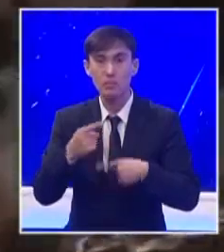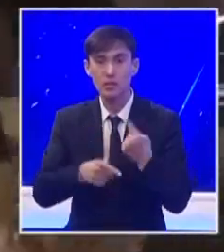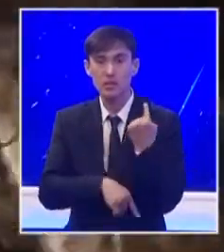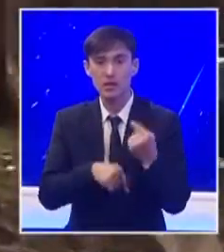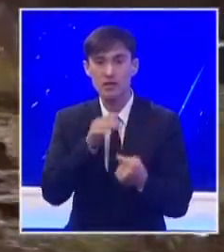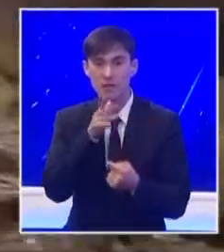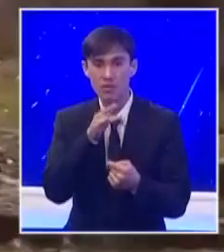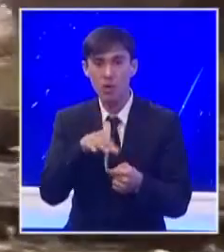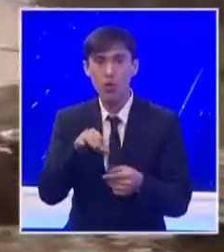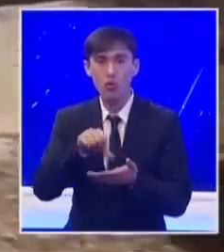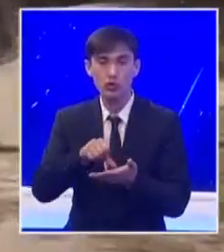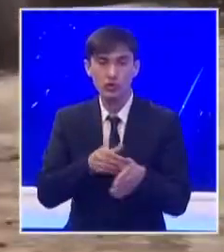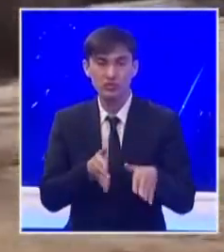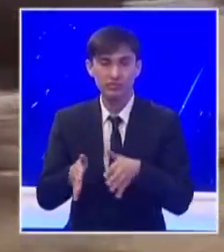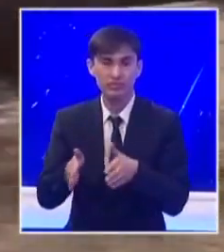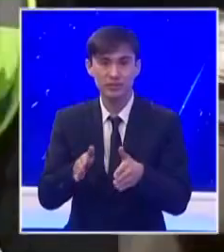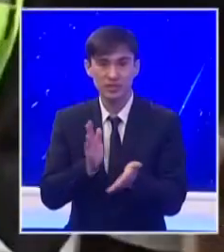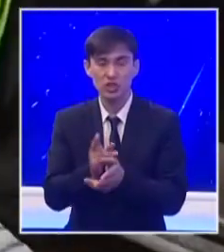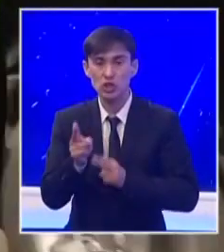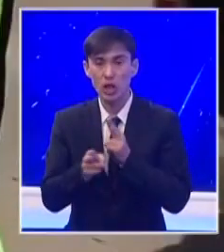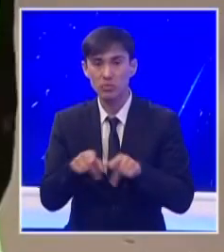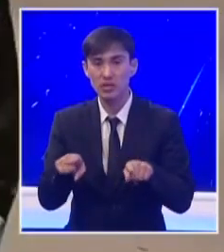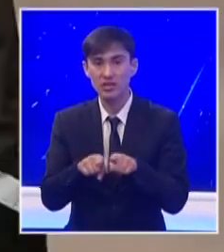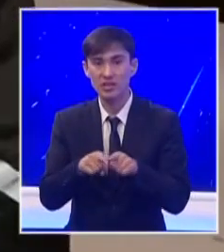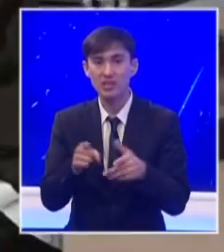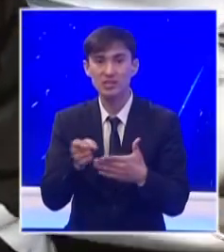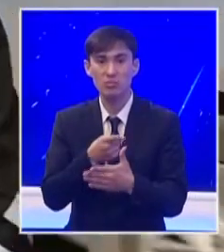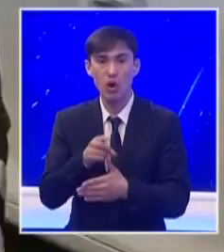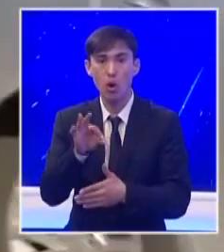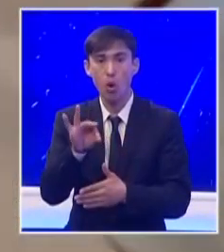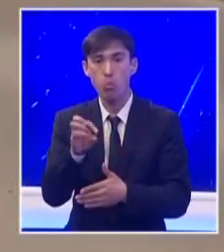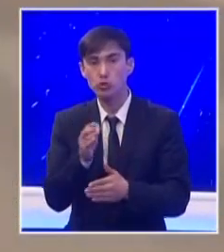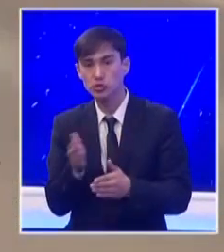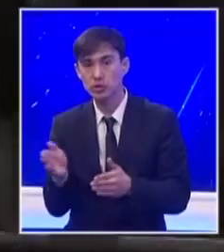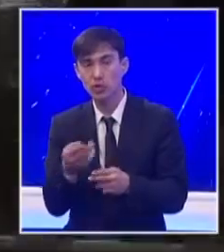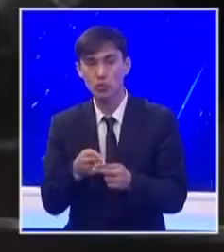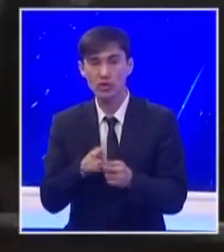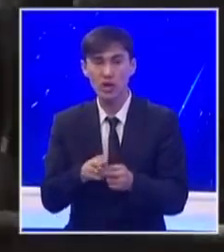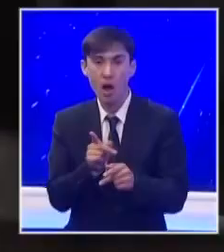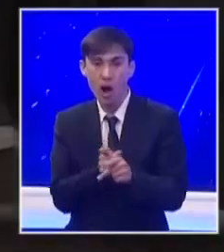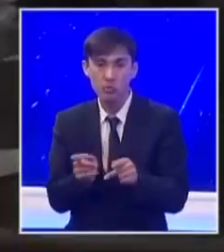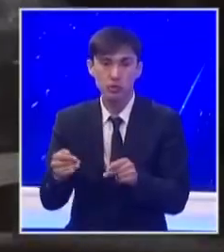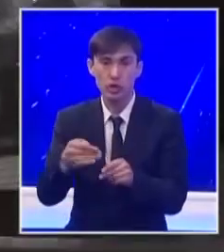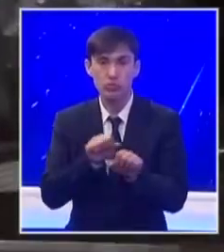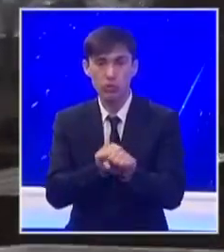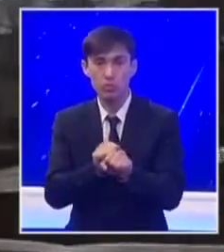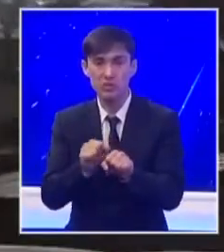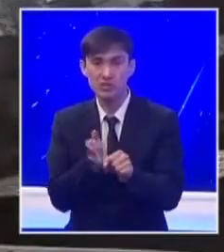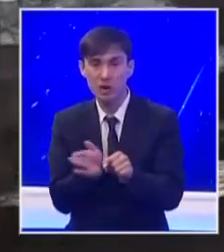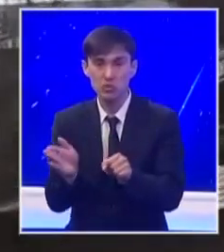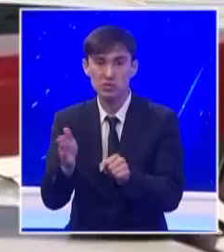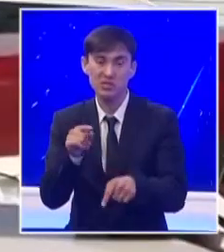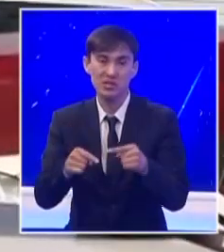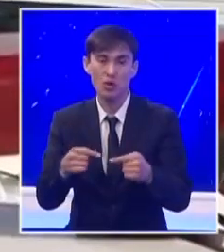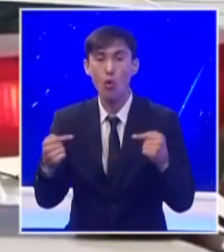время от участников дорожного движения участились жалобы на так называемых обочечников, которые объезжают пробки со стороны обочины